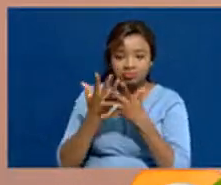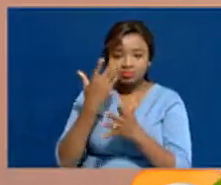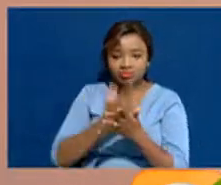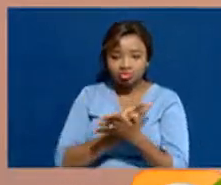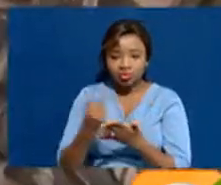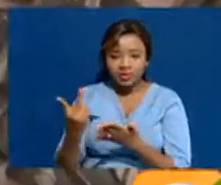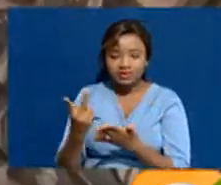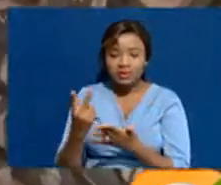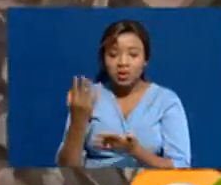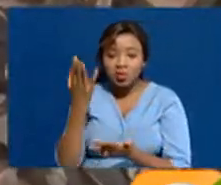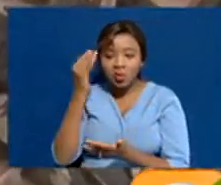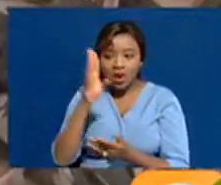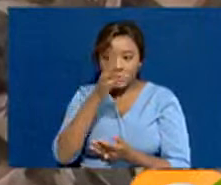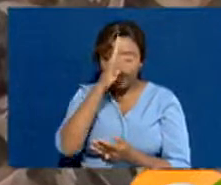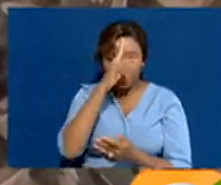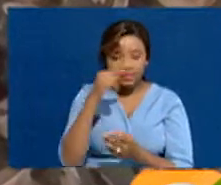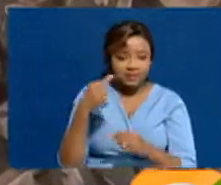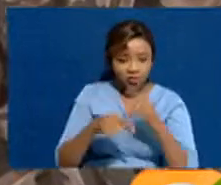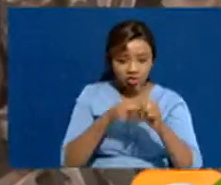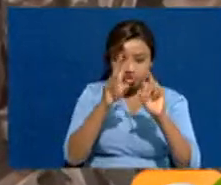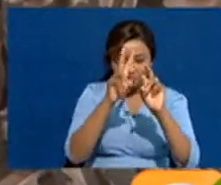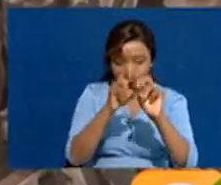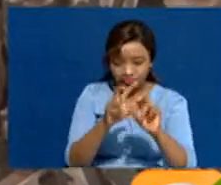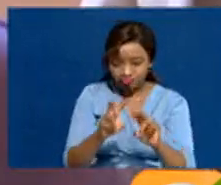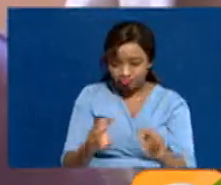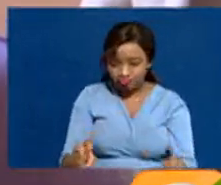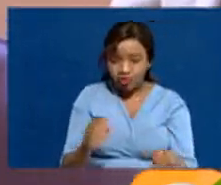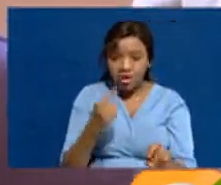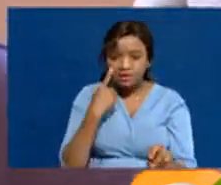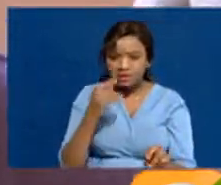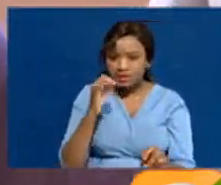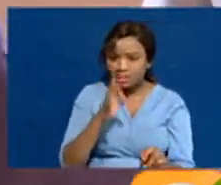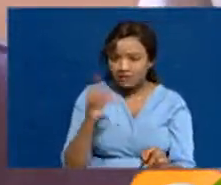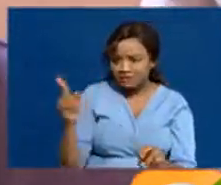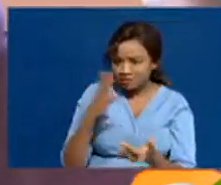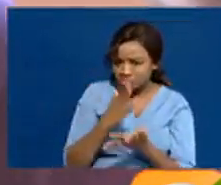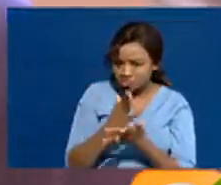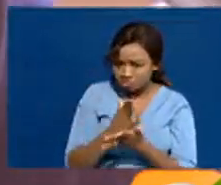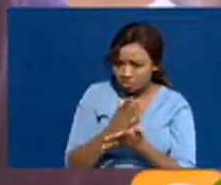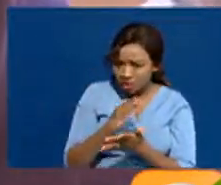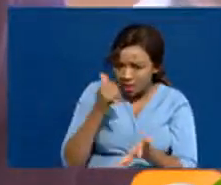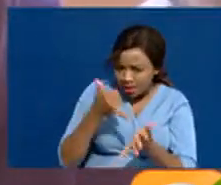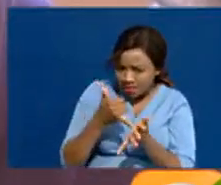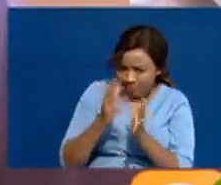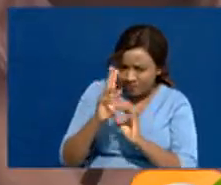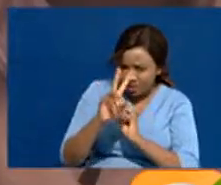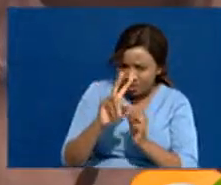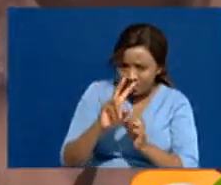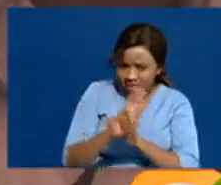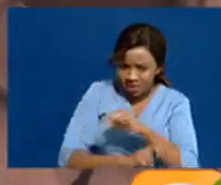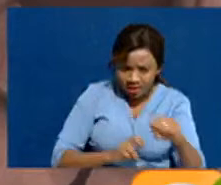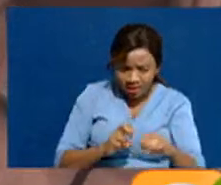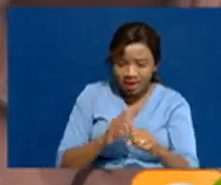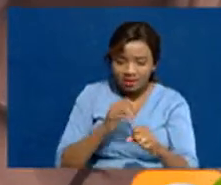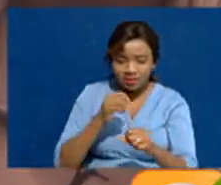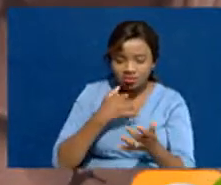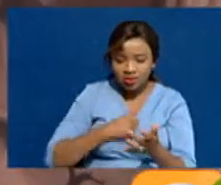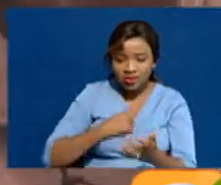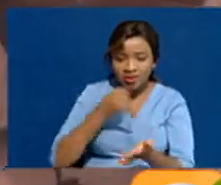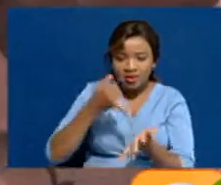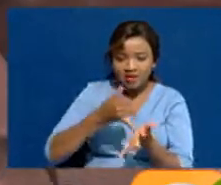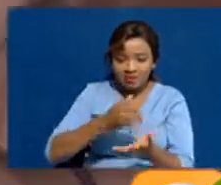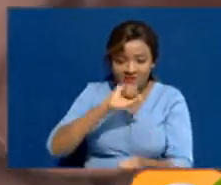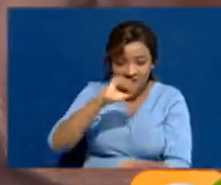mbili ili kuwapa polisi fursa ya kukamilisha uchunguzi kuhusu madai ya ubakaji dhidi yake. Mwalimu Douglas